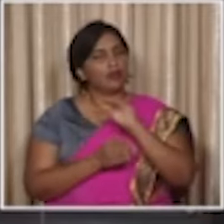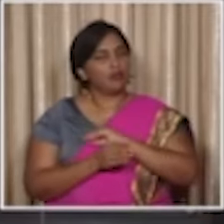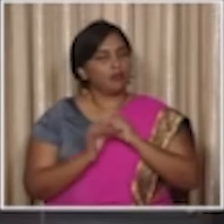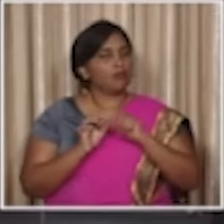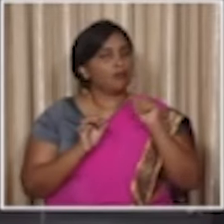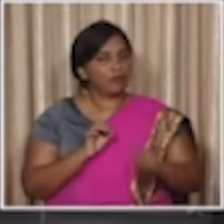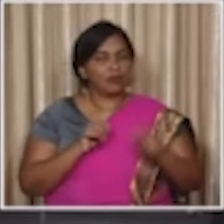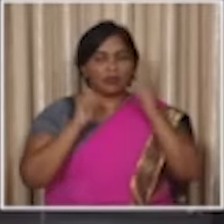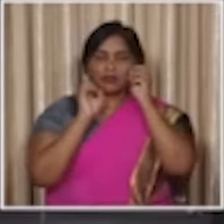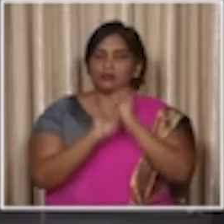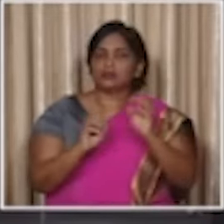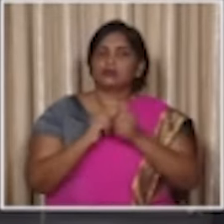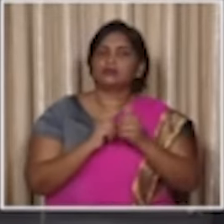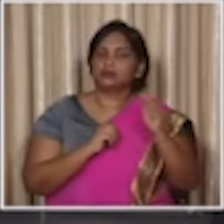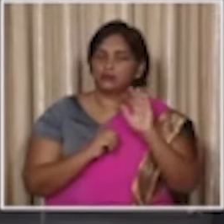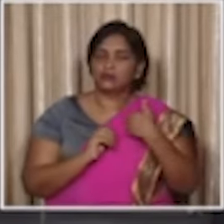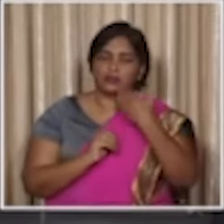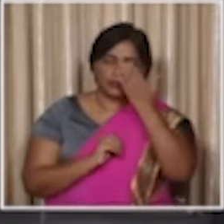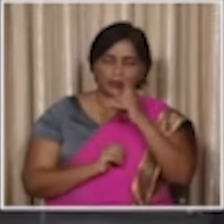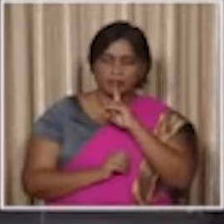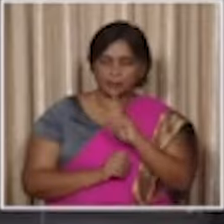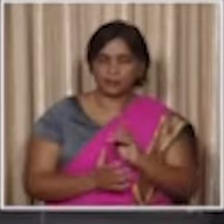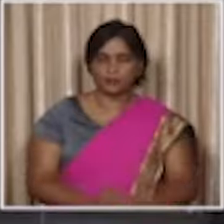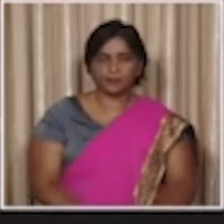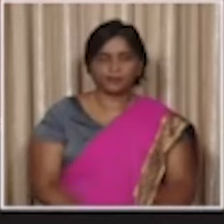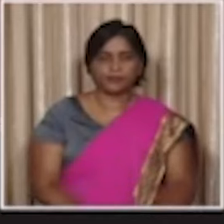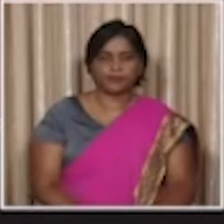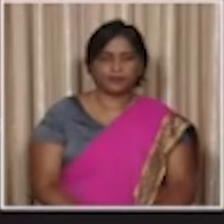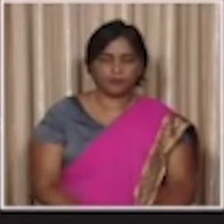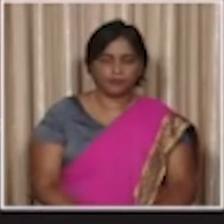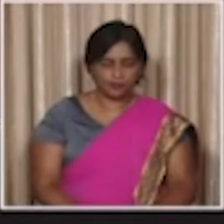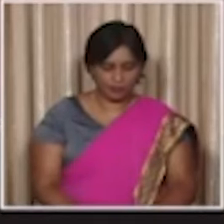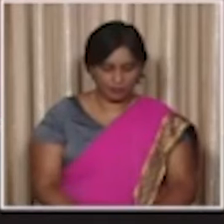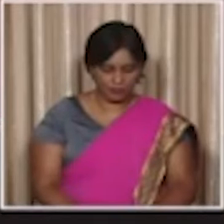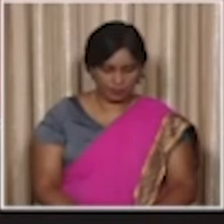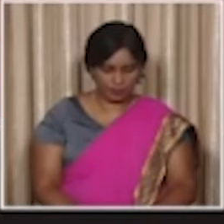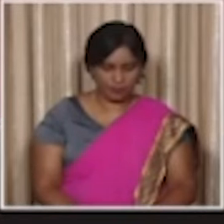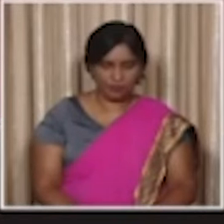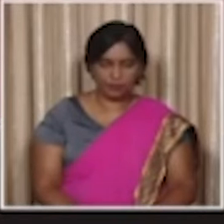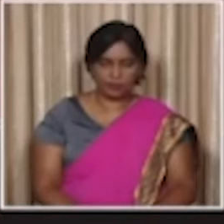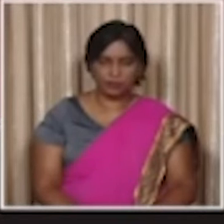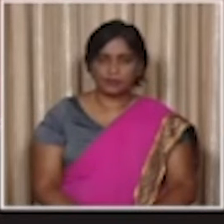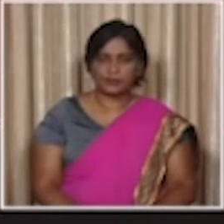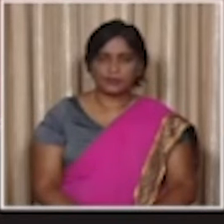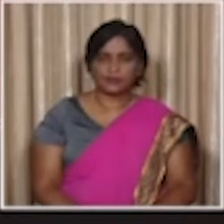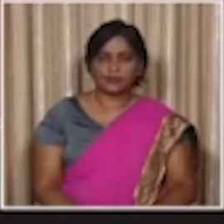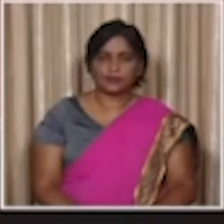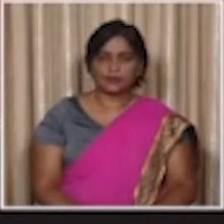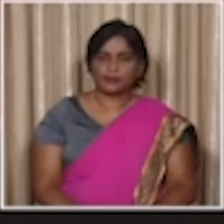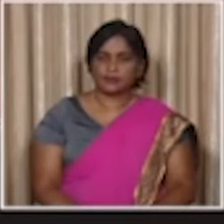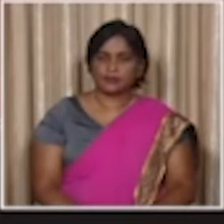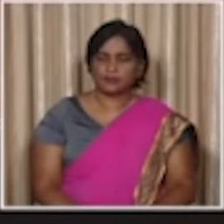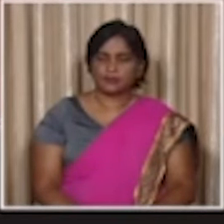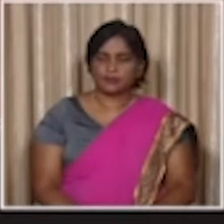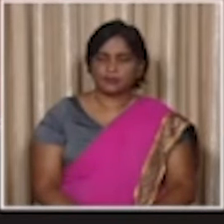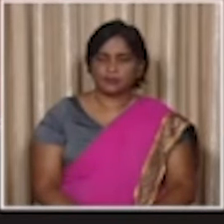මණ්ඩලයට ඒ දැනුවත් කිරීම කරන්න කියලා ඉතාම ගෞරවයෙන් ඉල්ලා සිටිනවා. මොකද සුමිත්‍රාජ්‍ය මන්ත්‍රීමාගේ ප්‍රශ්නය. ගරු කතානායකතුමනි